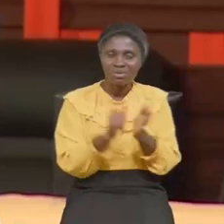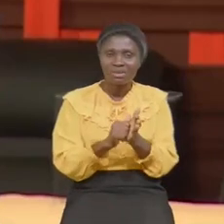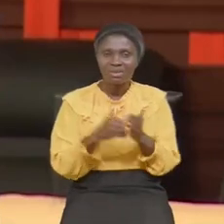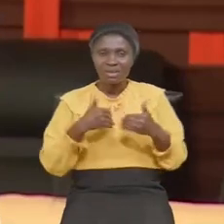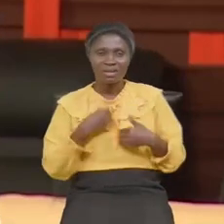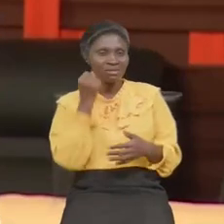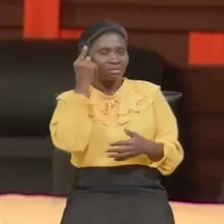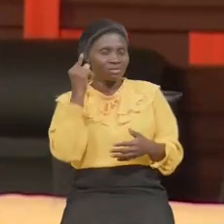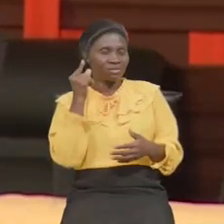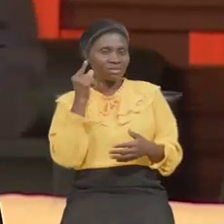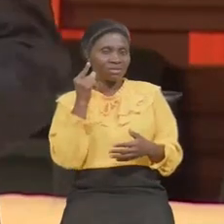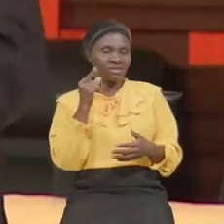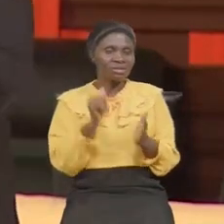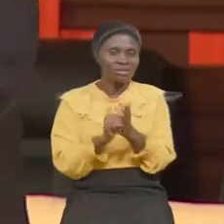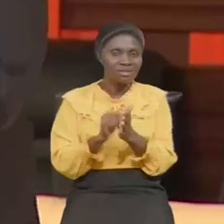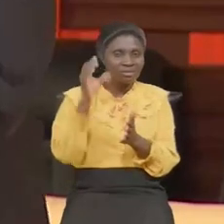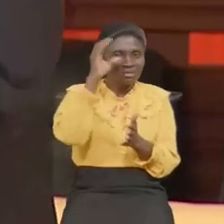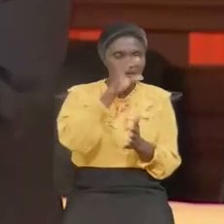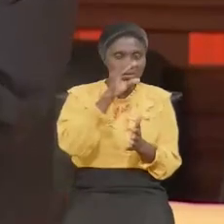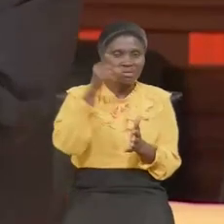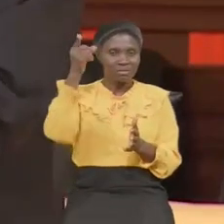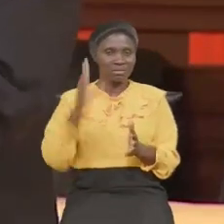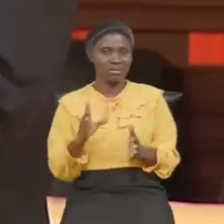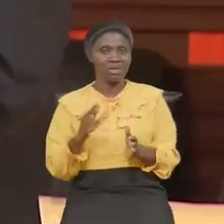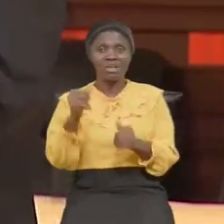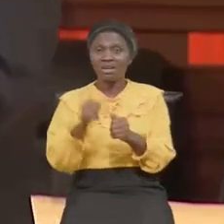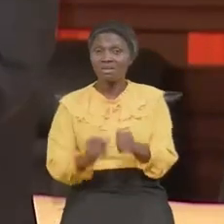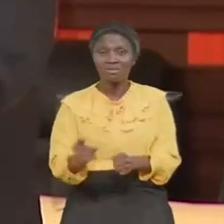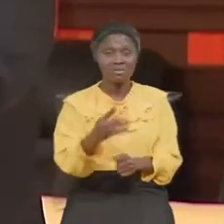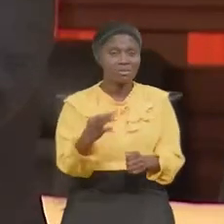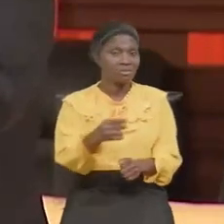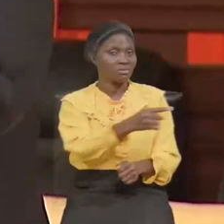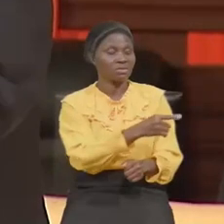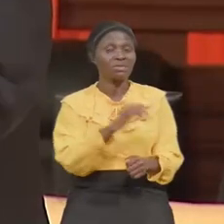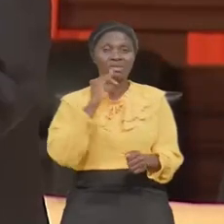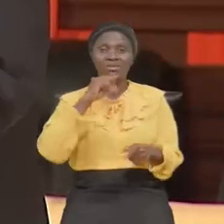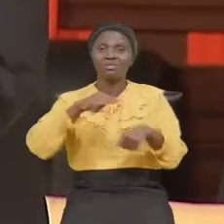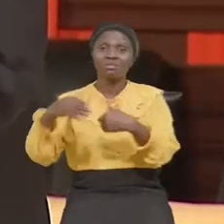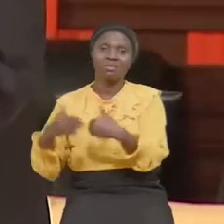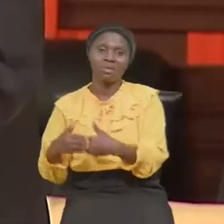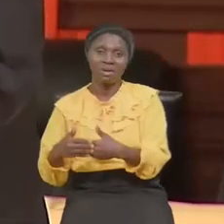Dieu. Tous se sont égarés, tous se sont pervertis.